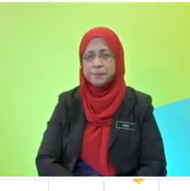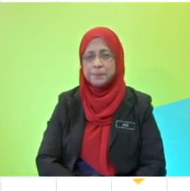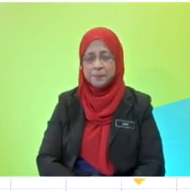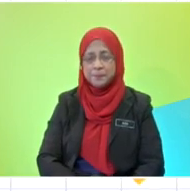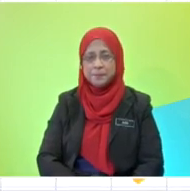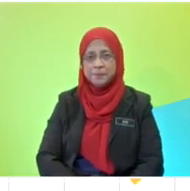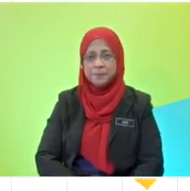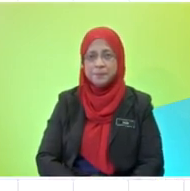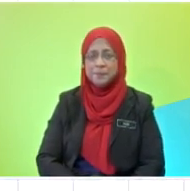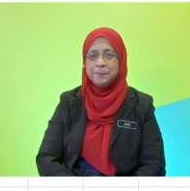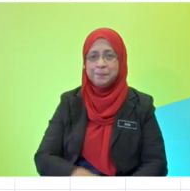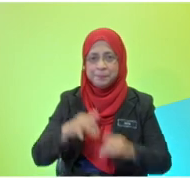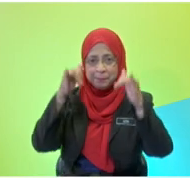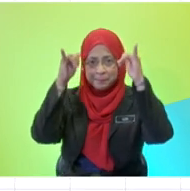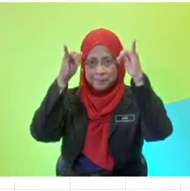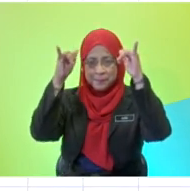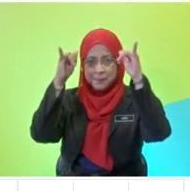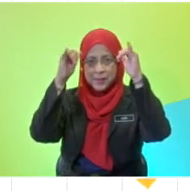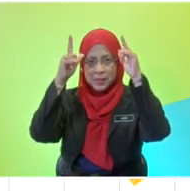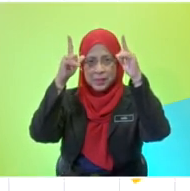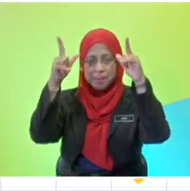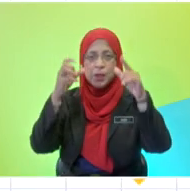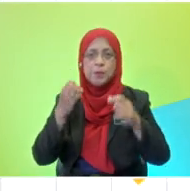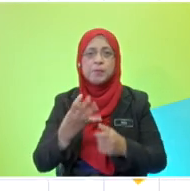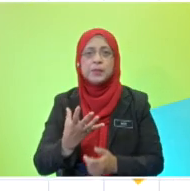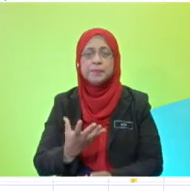kemudian lembu dan juga kerbau